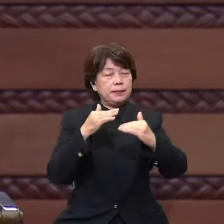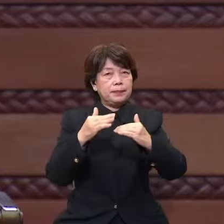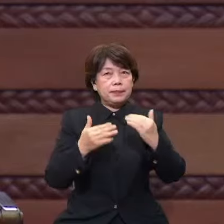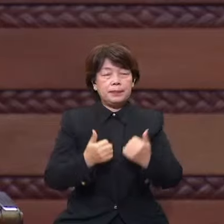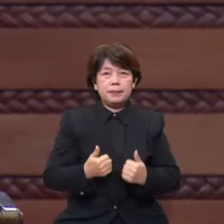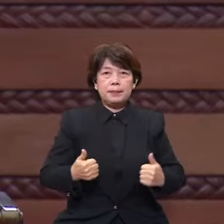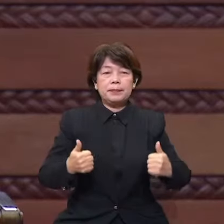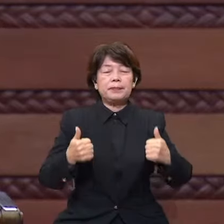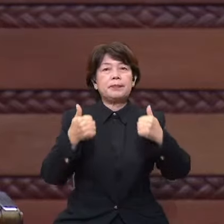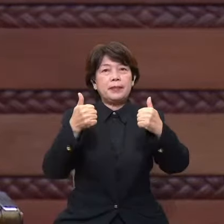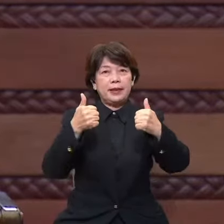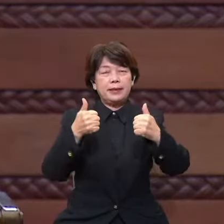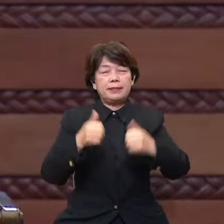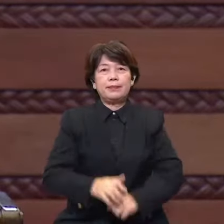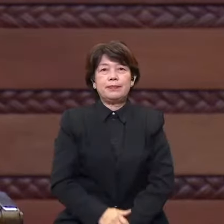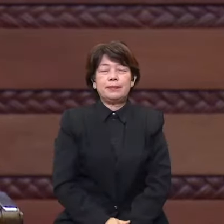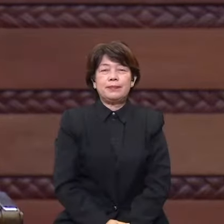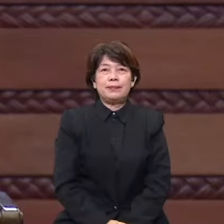menambah baikkan